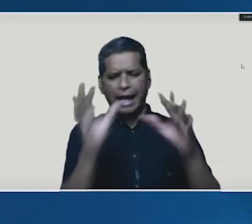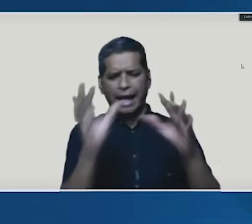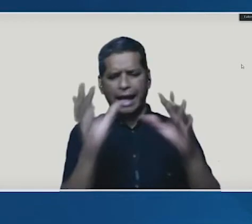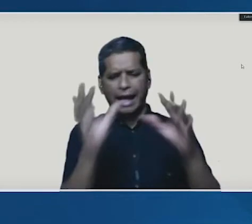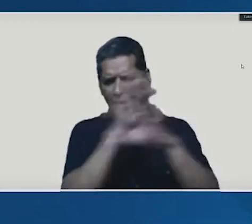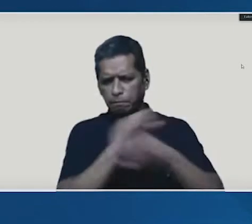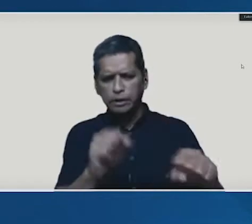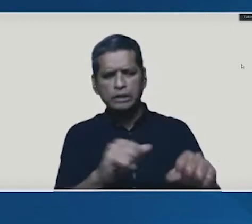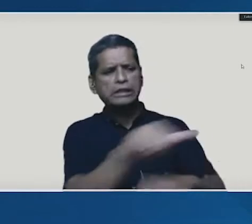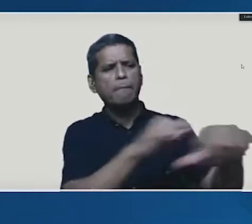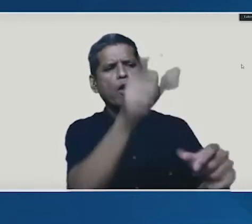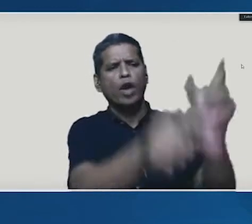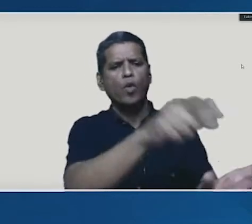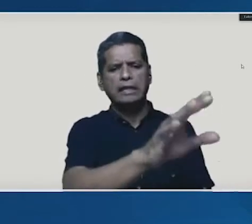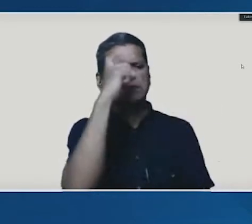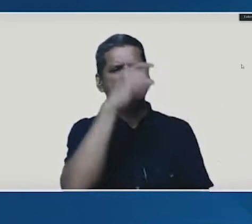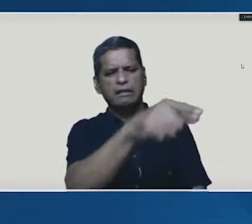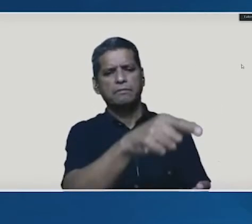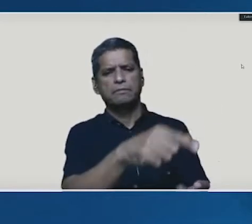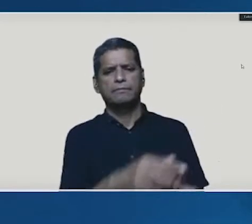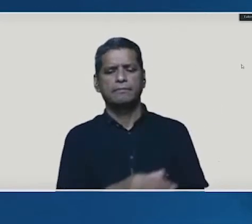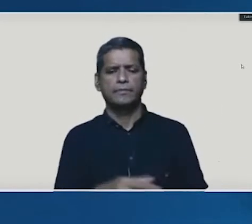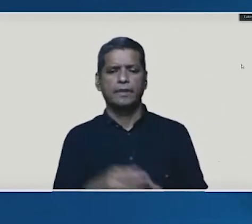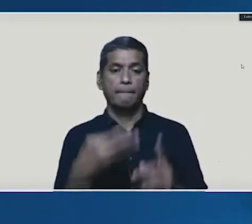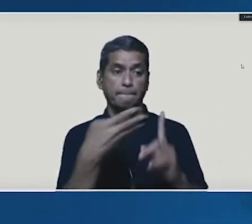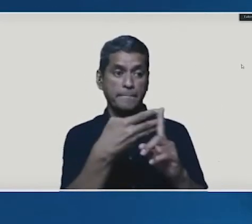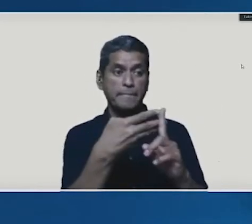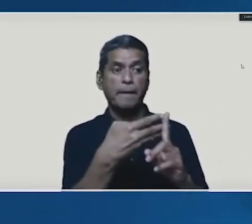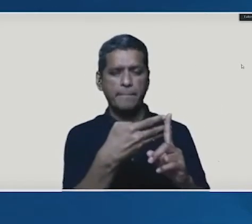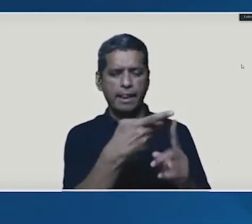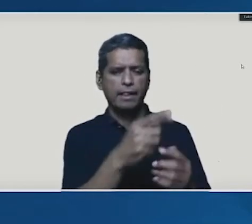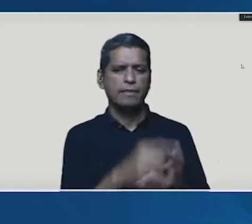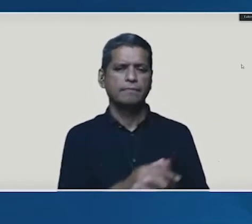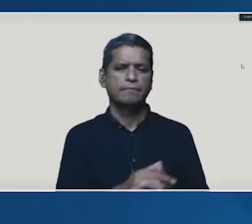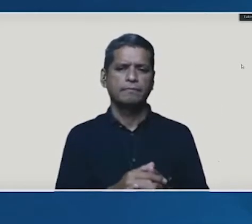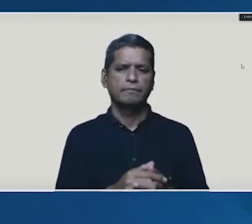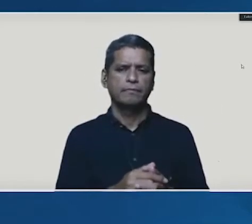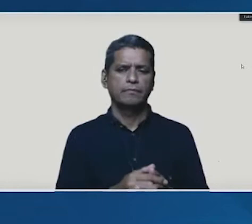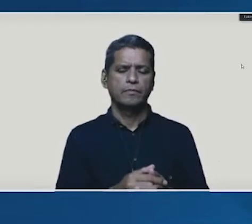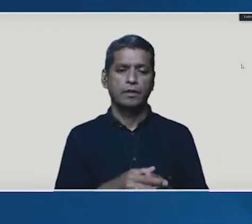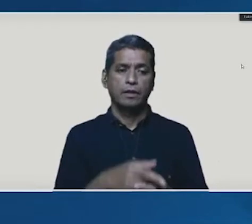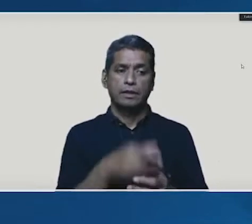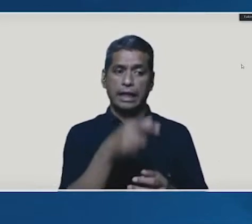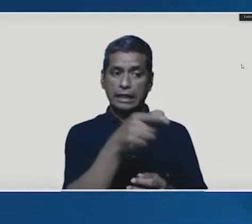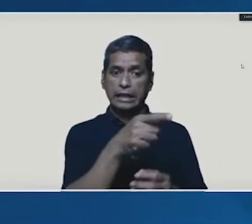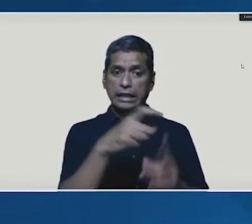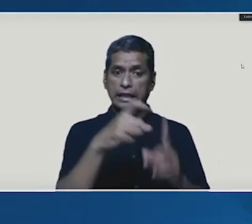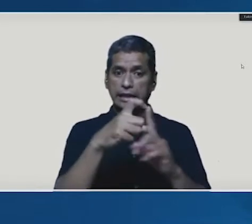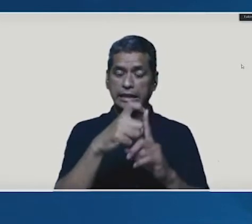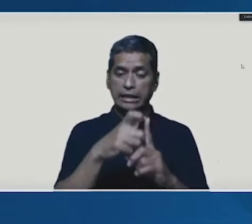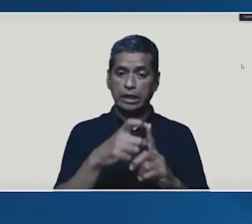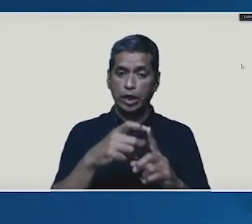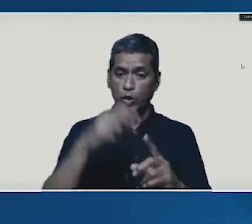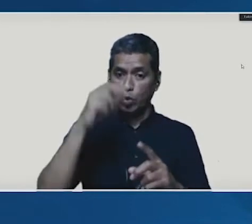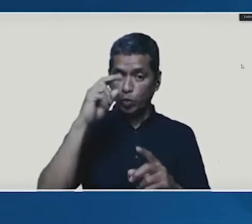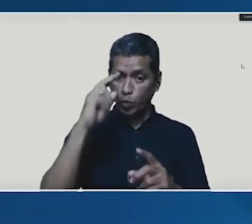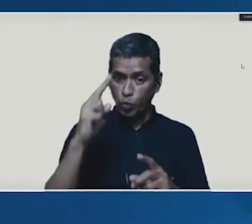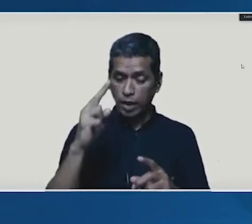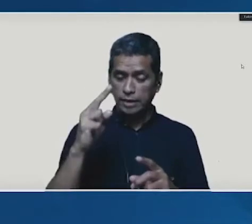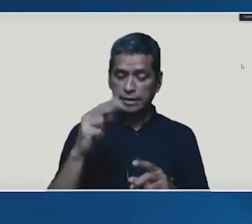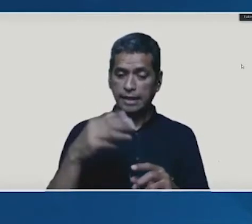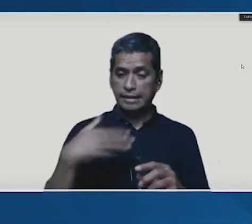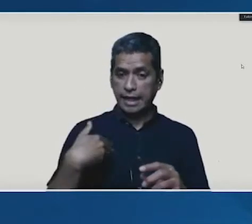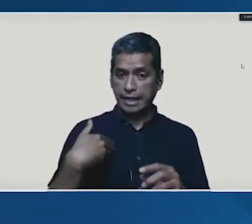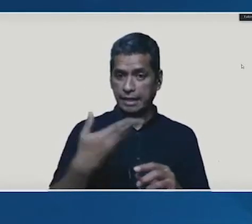saya punya Tuhan dan saya bisa berkomunikasi dengan dia Beri waktu untuk saya menghadap